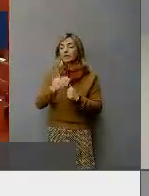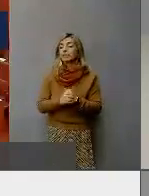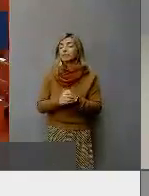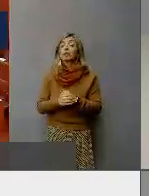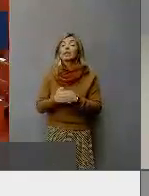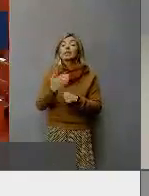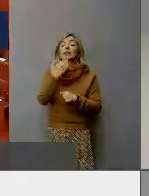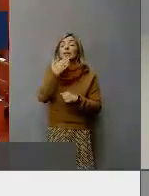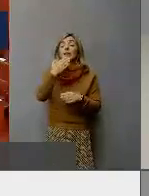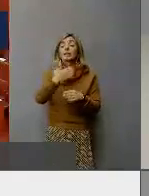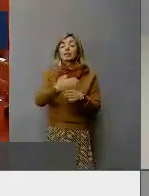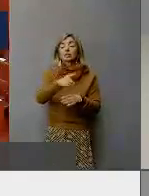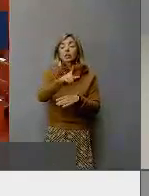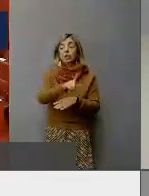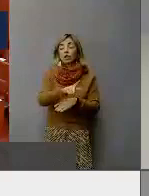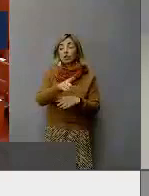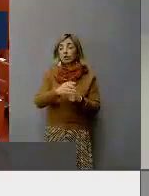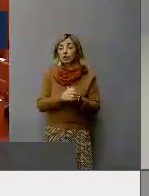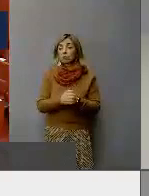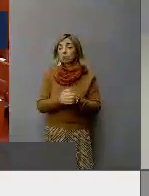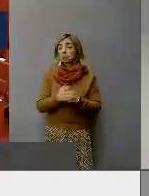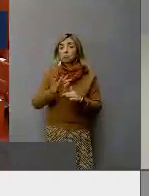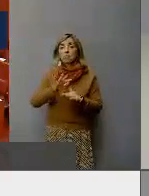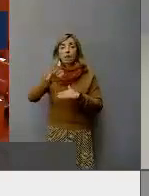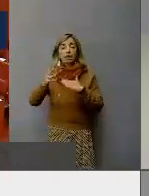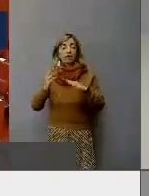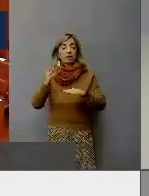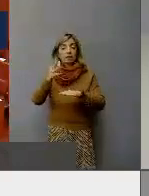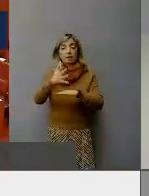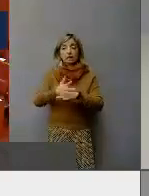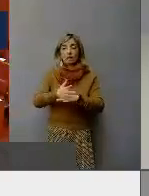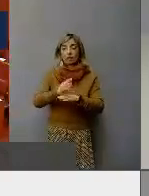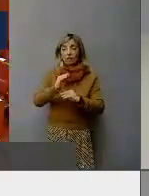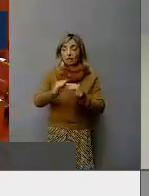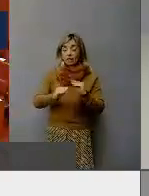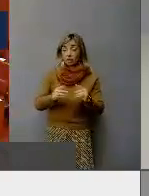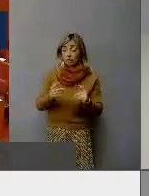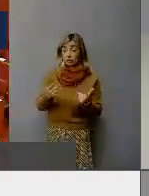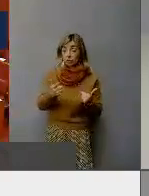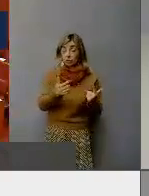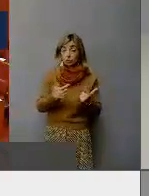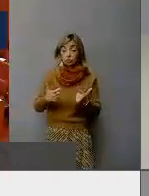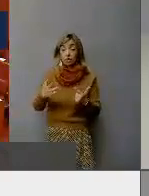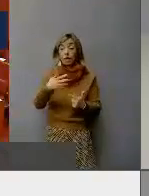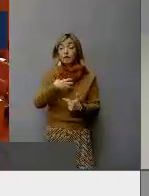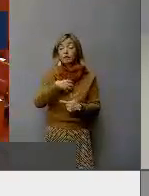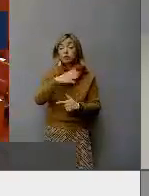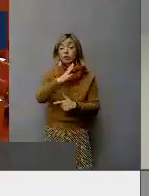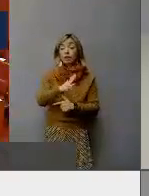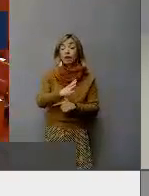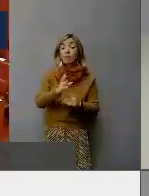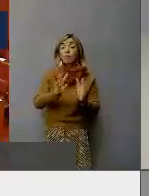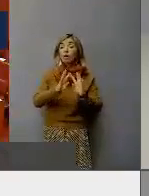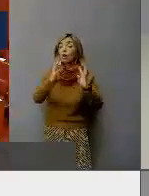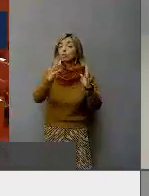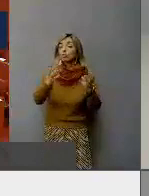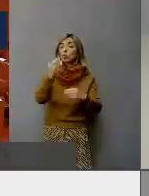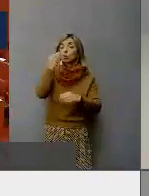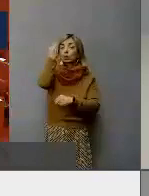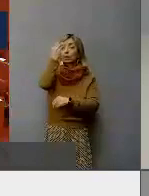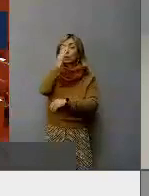la consigliera l'odio la non vedo più richieste di intervento sono in campo la posizione della giunta prego